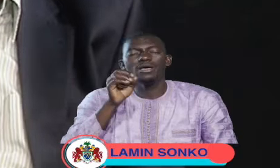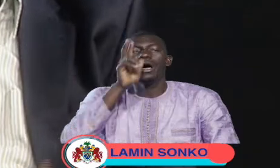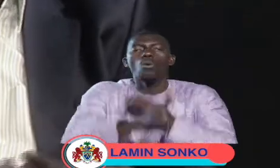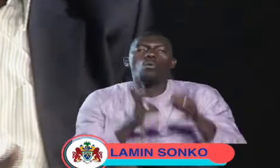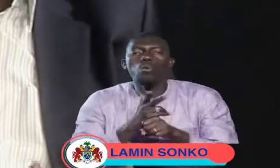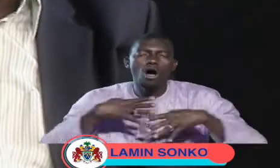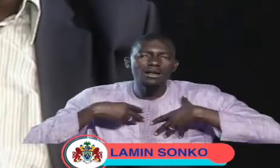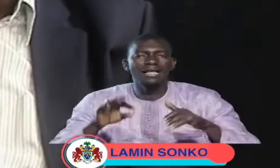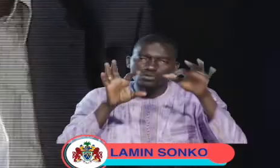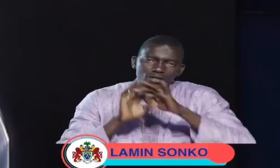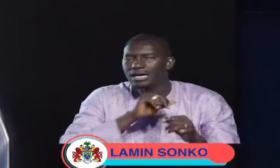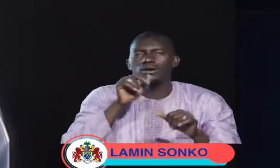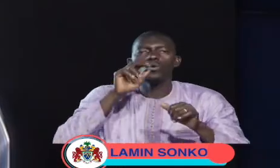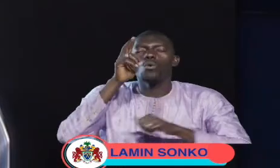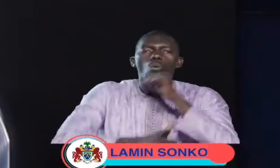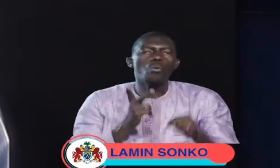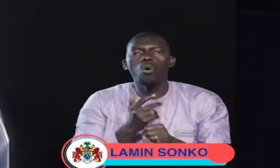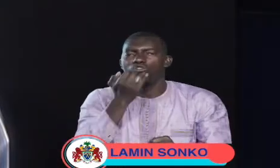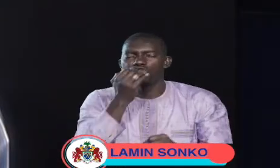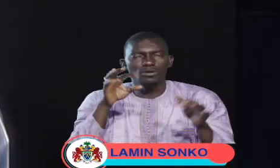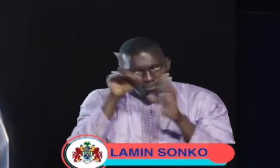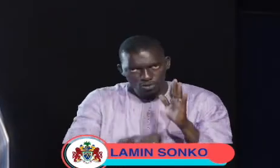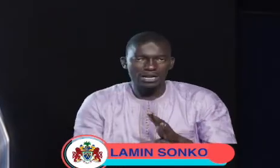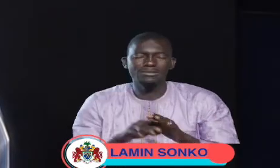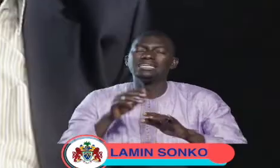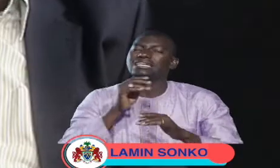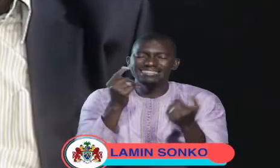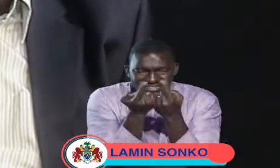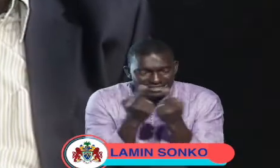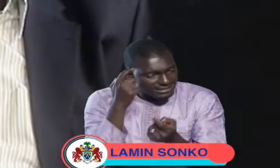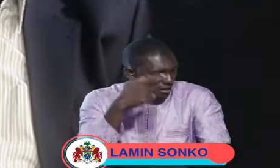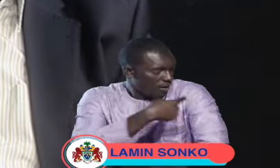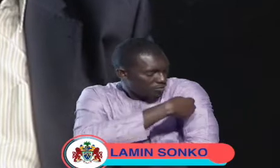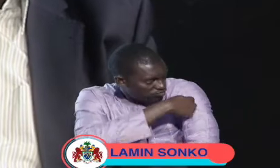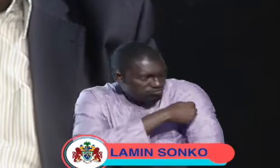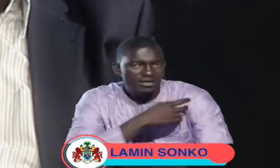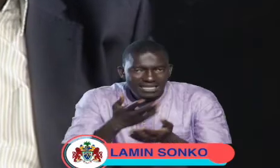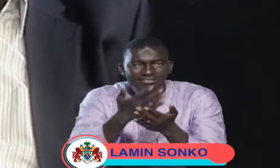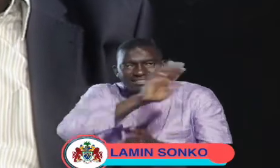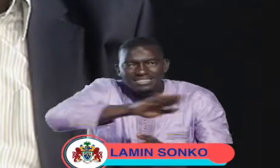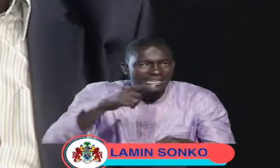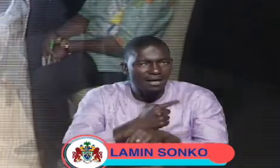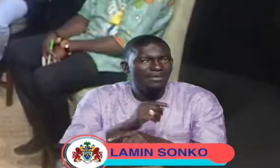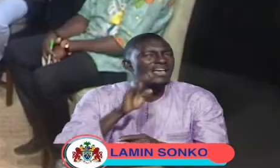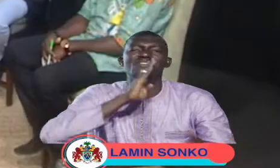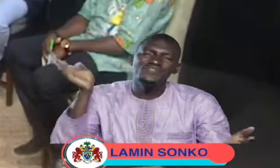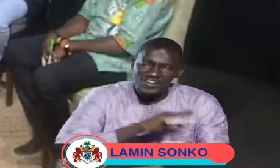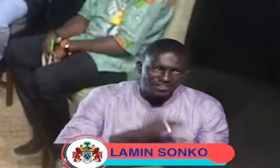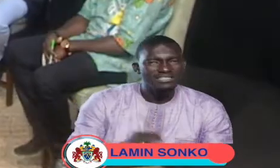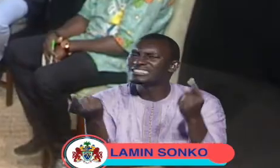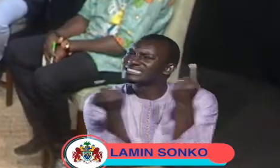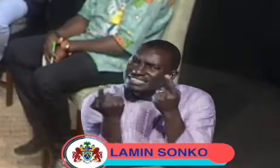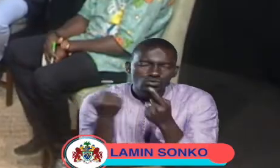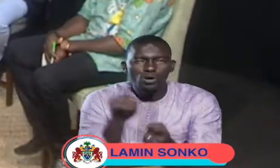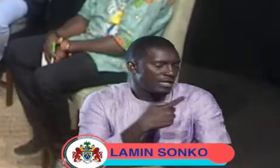WFP ak WHO ñoko jox ministre of health té li bagage yu approve nañ len dara jotul len té xamna ñom duñu isi bagage do pengu ay bagage do pengu